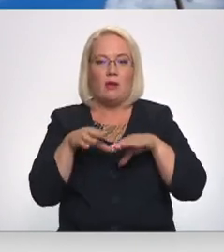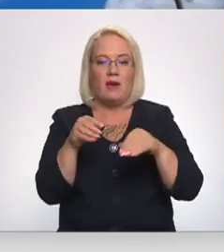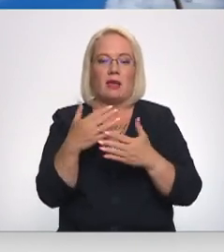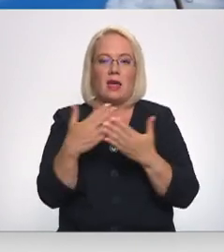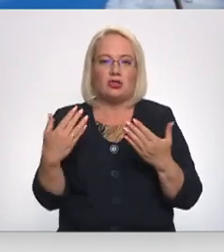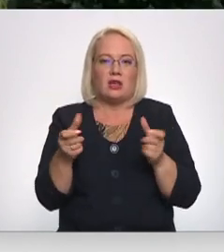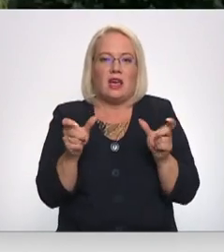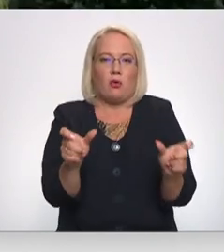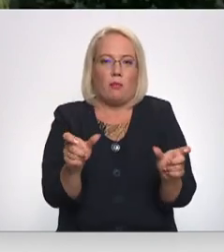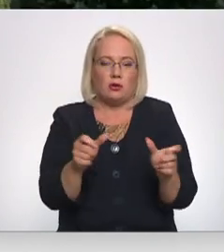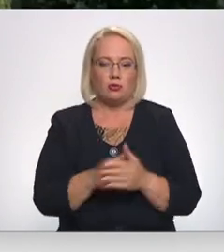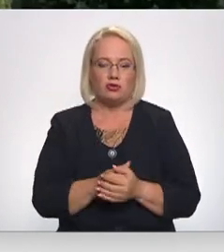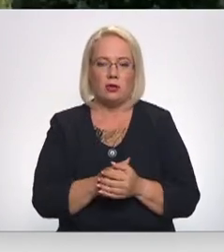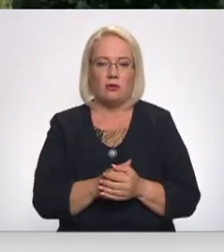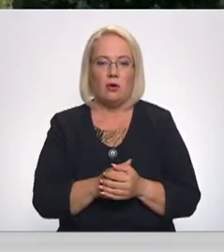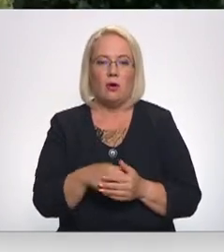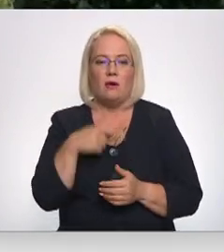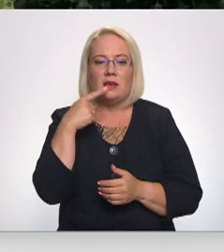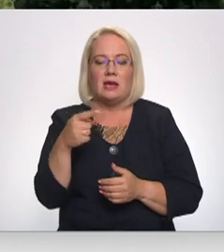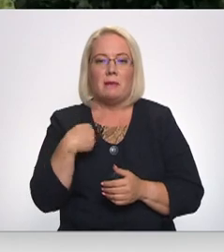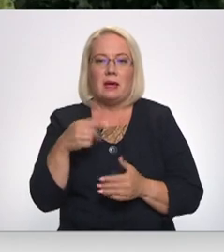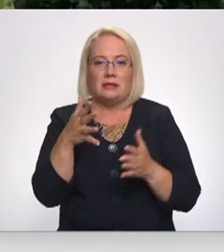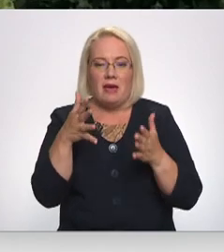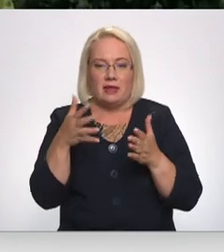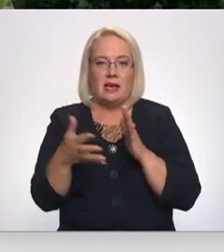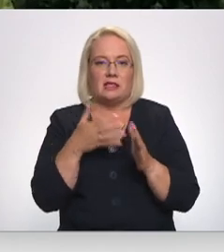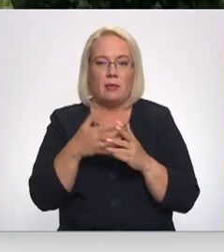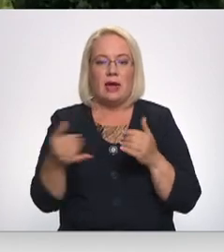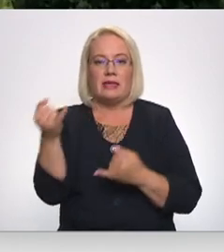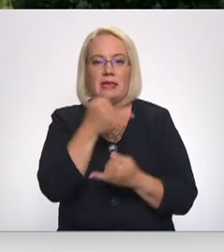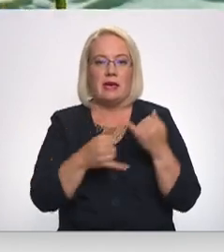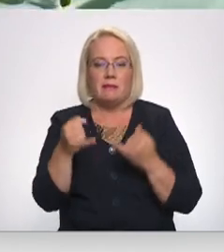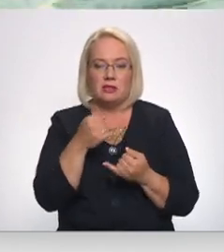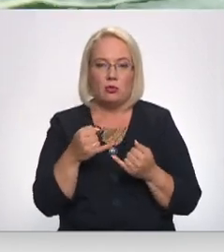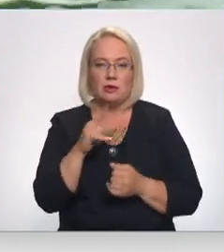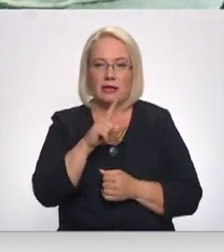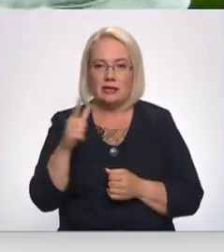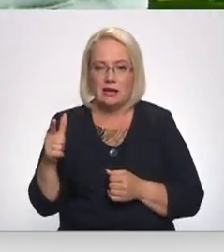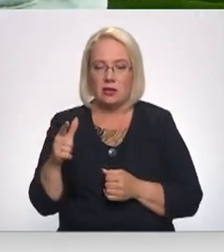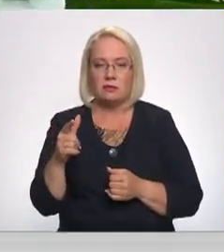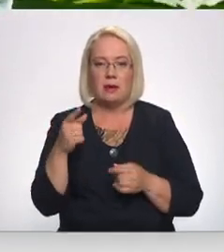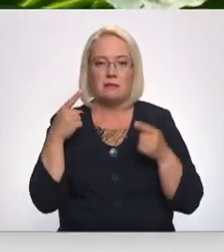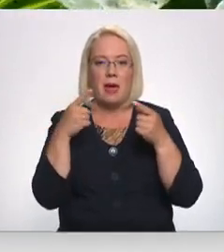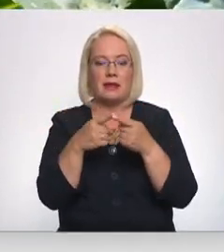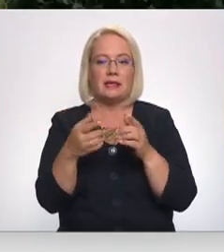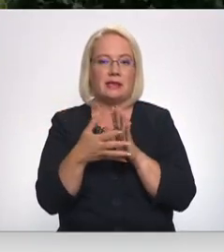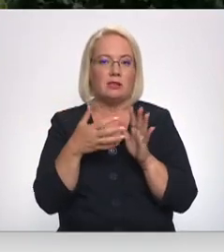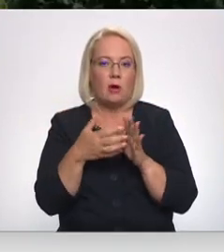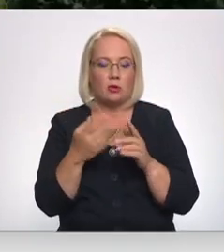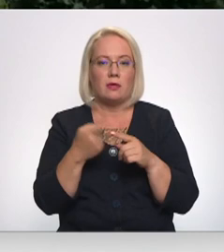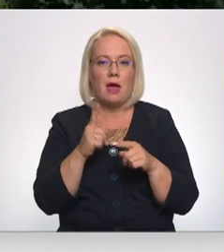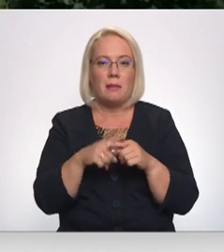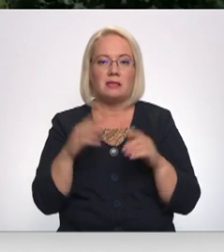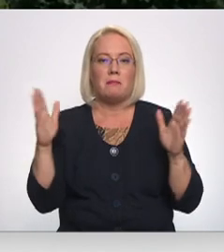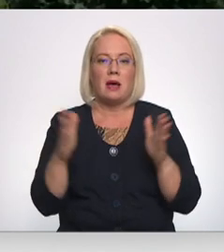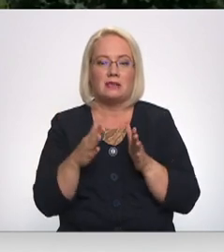ierobežošanas pasākumus. Mēs efektīvāk izmantojam ķīmiskos auga aizsardzības līdzekļus. Mēs viņus mērtiecīgi izmantojam, līdz ar to mēs atstājam